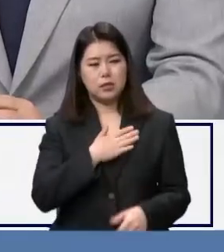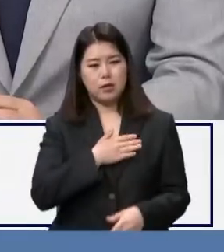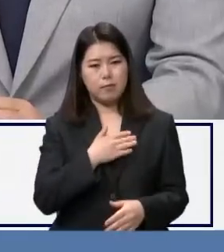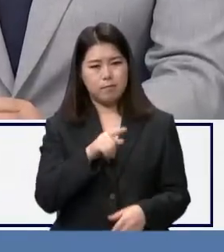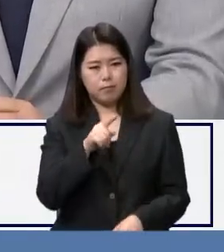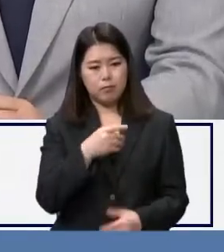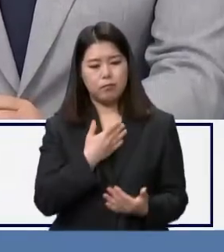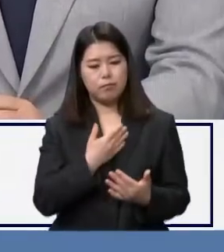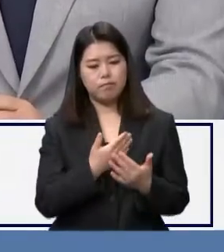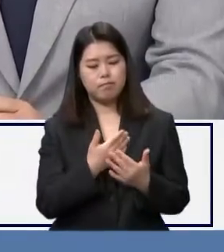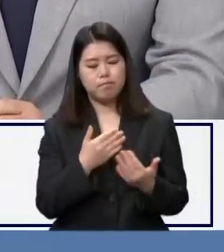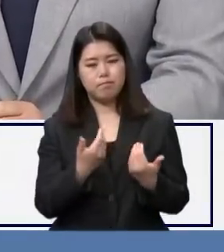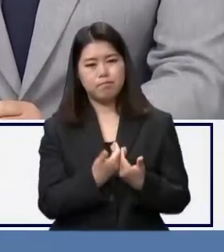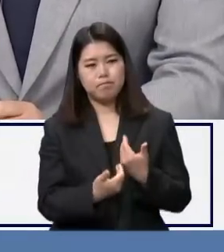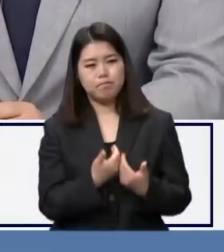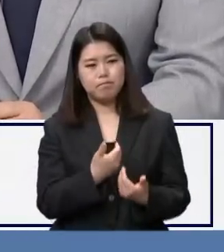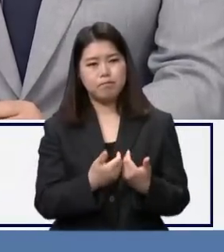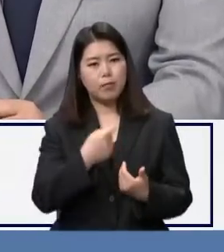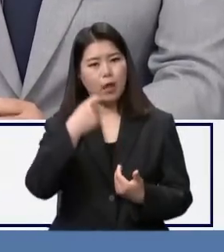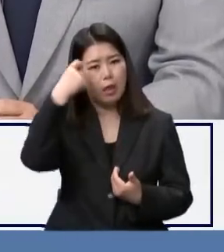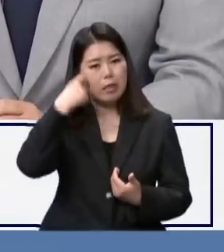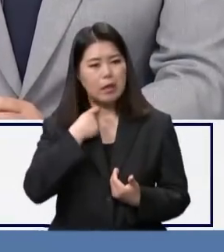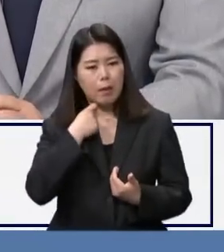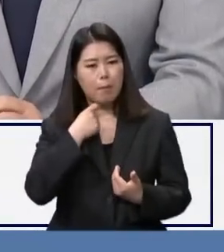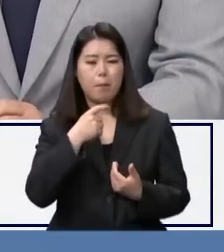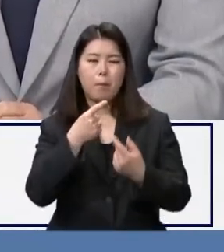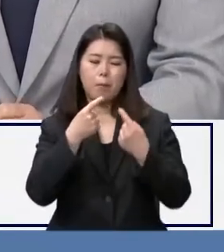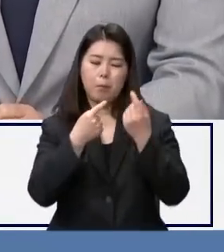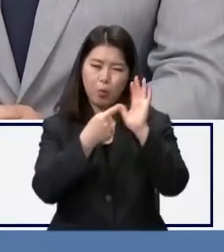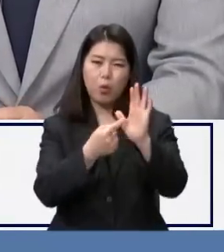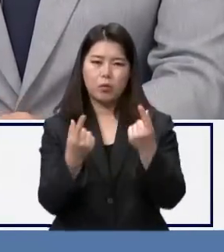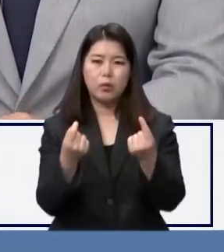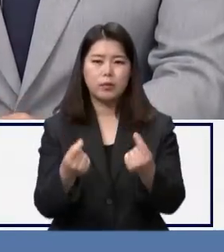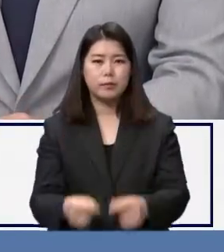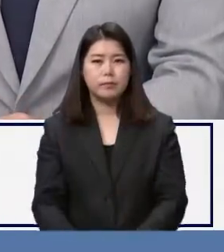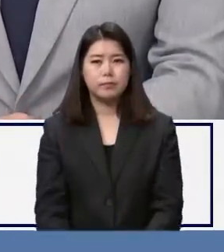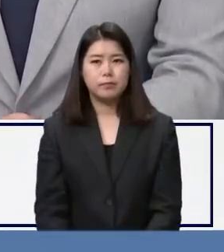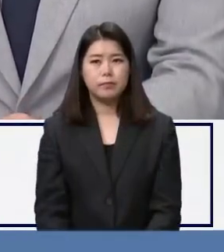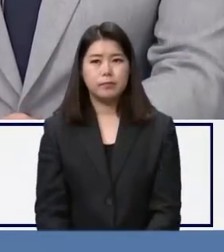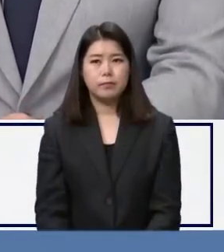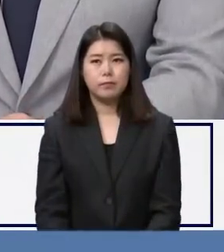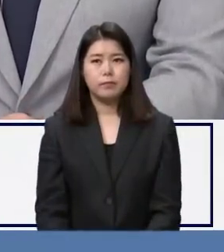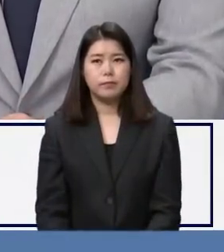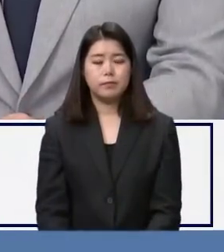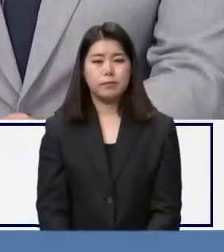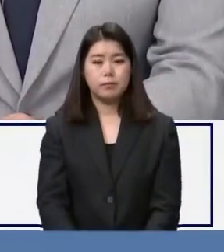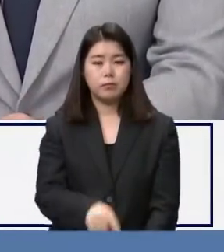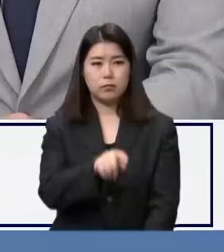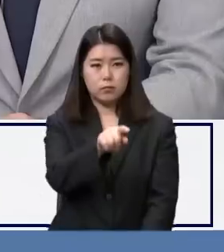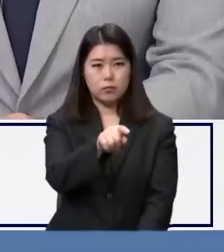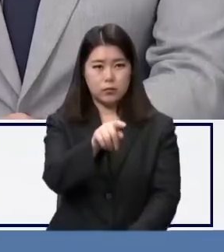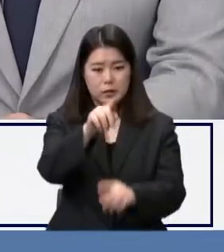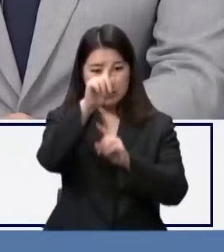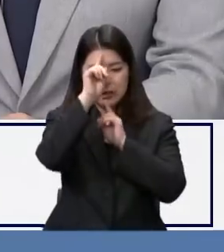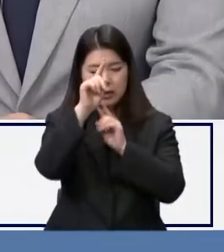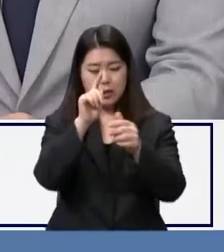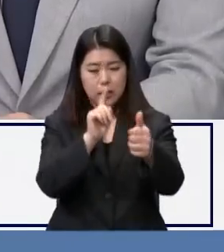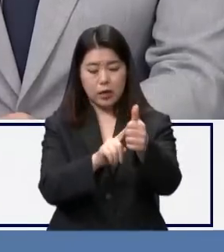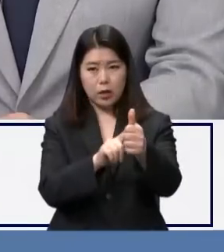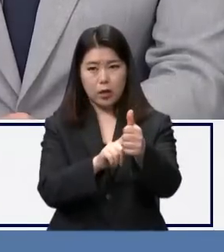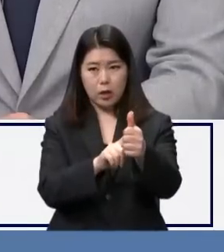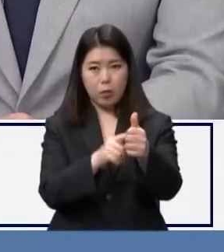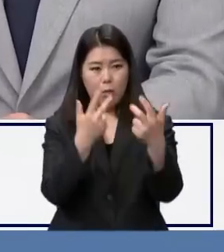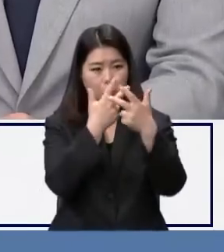표시한 건 맞습니다 이재명 대표가 어쨌든 그것에 대해서 본인을 지목해서 이혼하고 오니 글을 올렸고